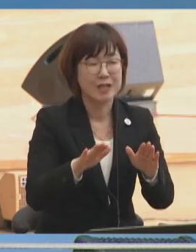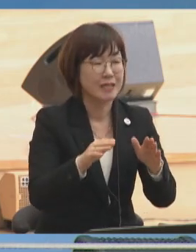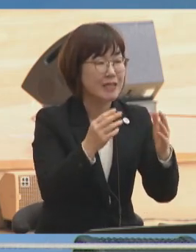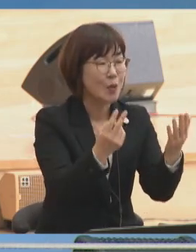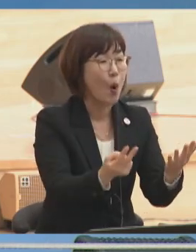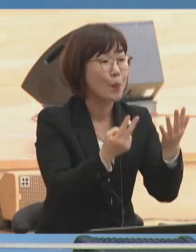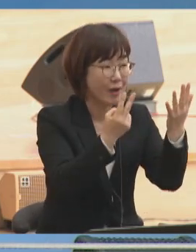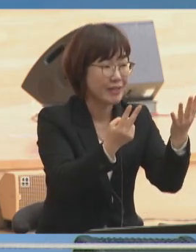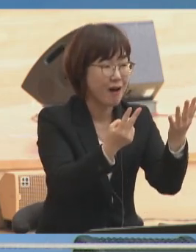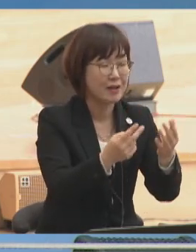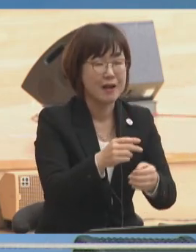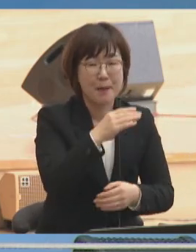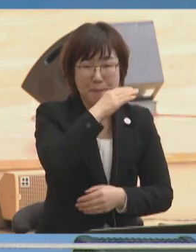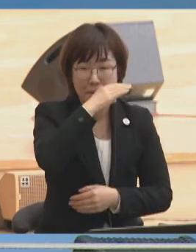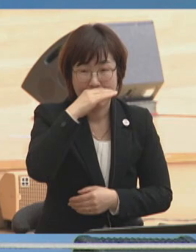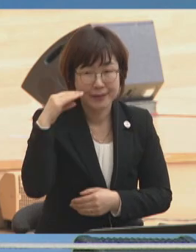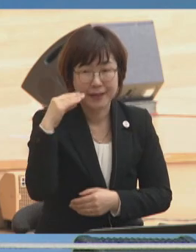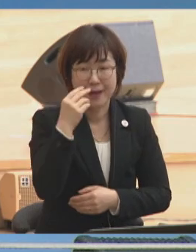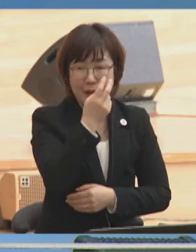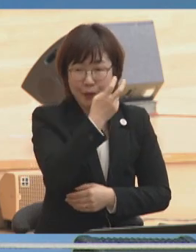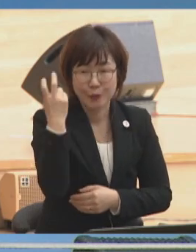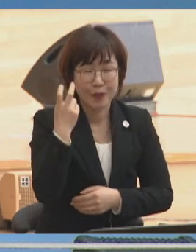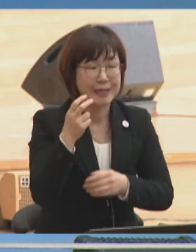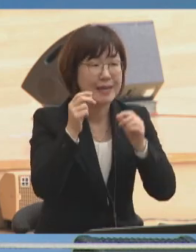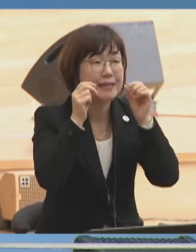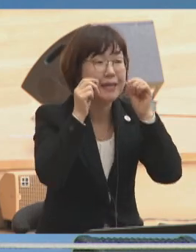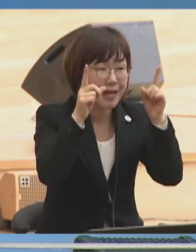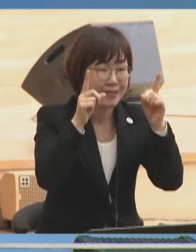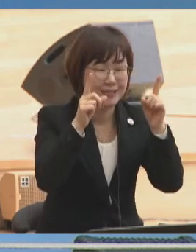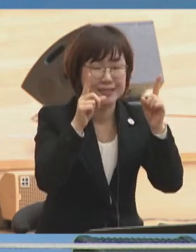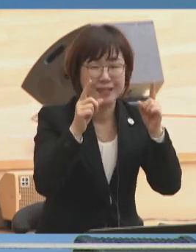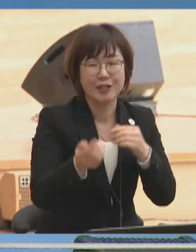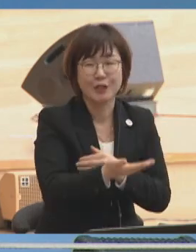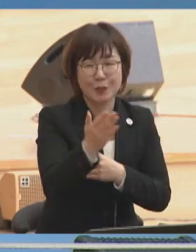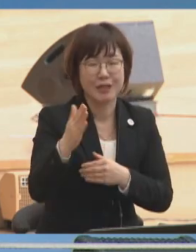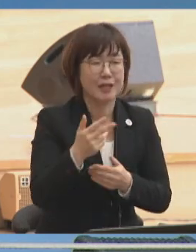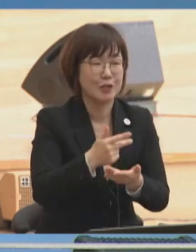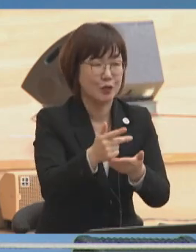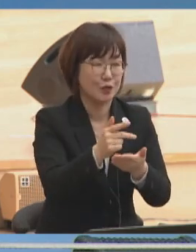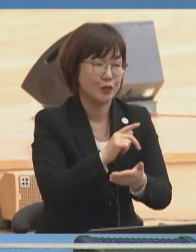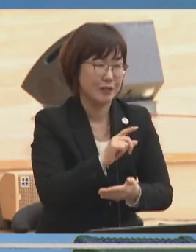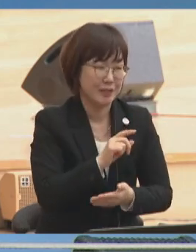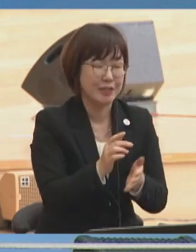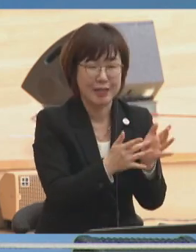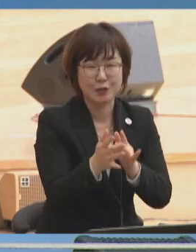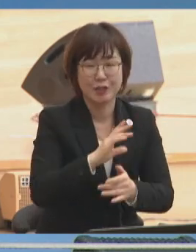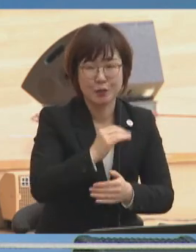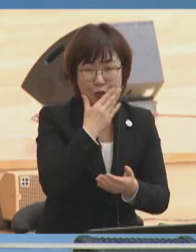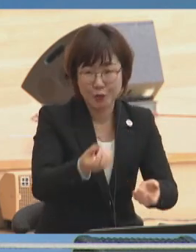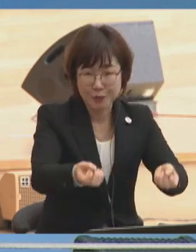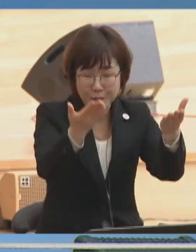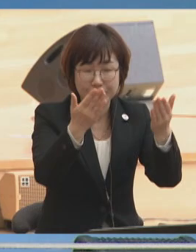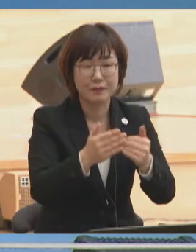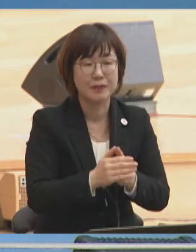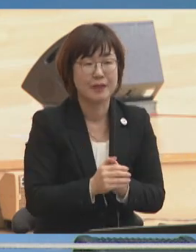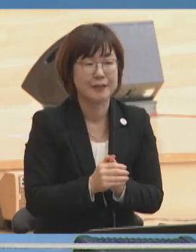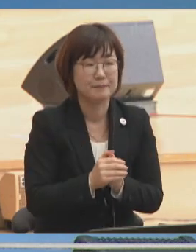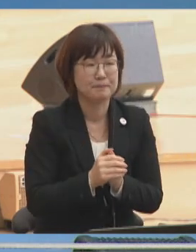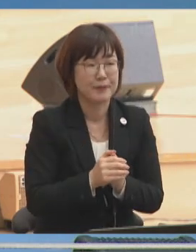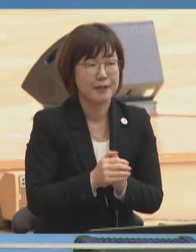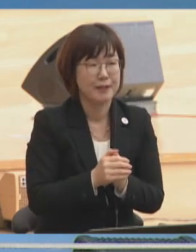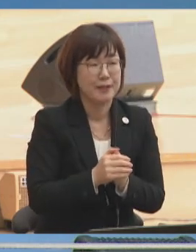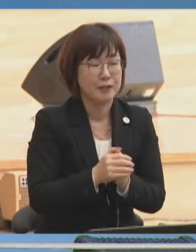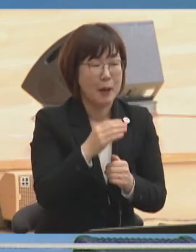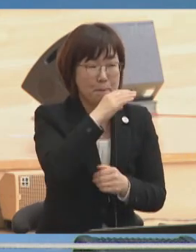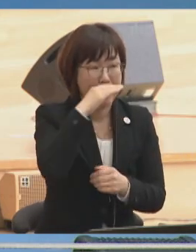오병이어를 제대로 깨닫는 주일 아침 될 수 있기를 주 예수 이름으로 축원합니다. 아멘. 축원합니다. 아멘. 자, 똑띠 알아야 될 게